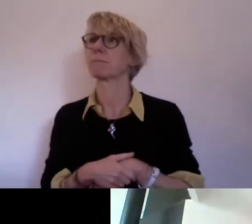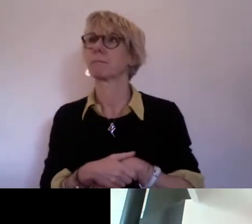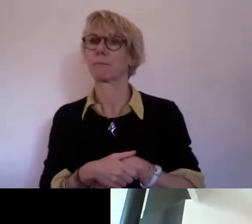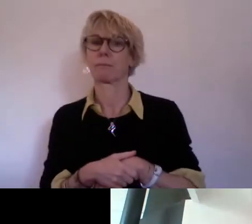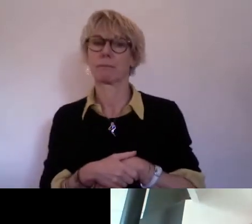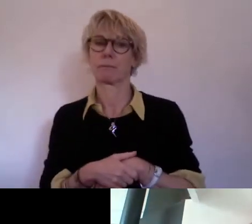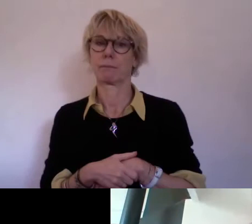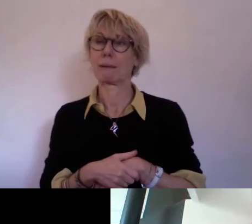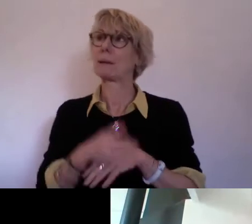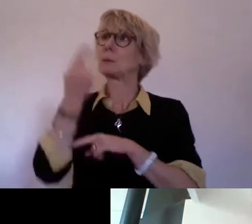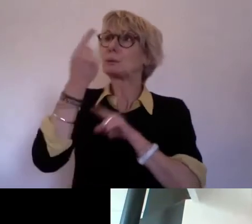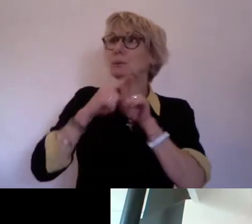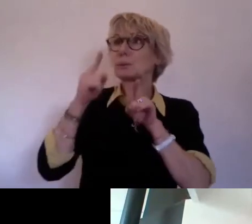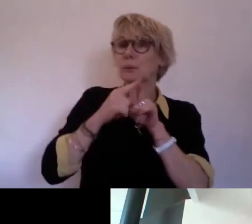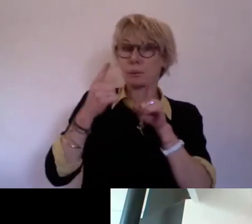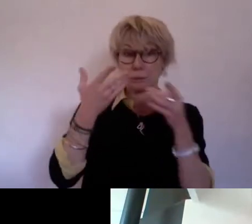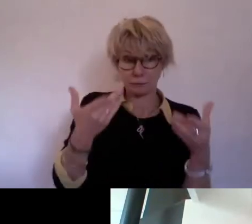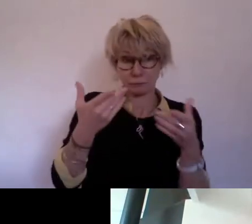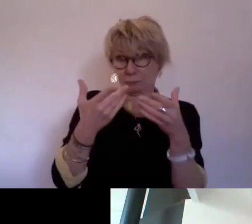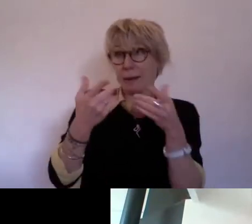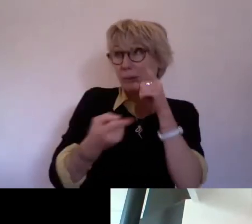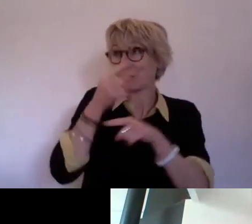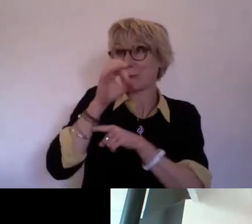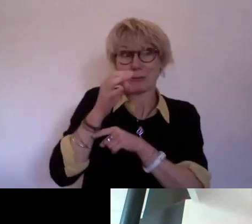Donc c'est déjà une chose, et il faut voir,